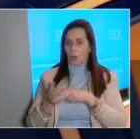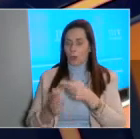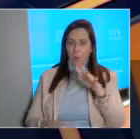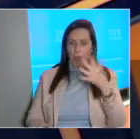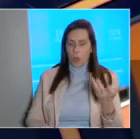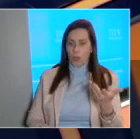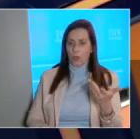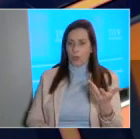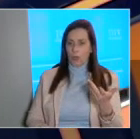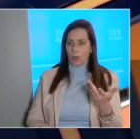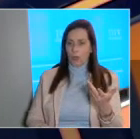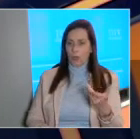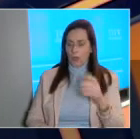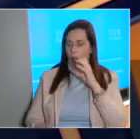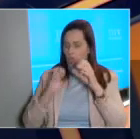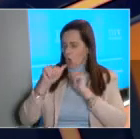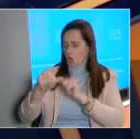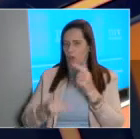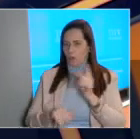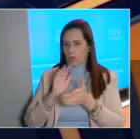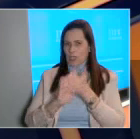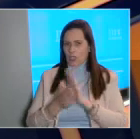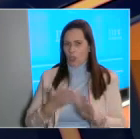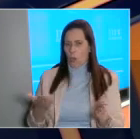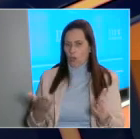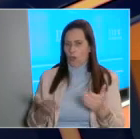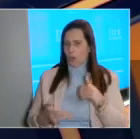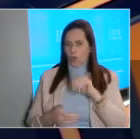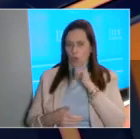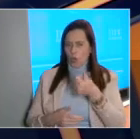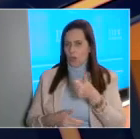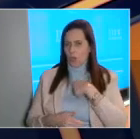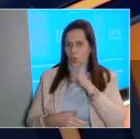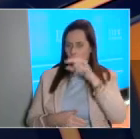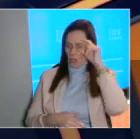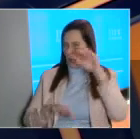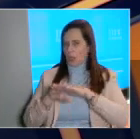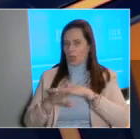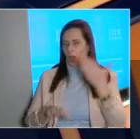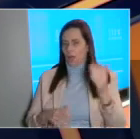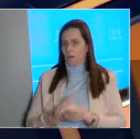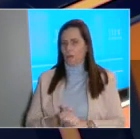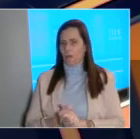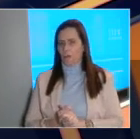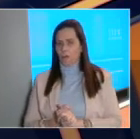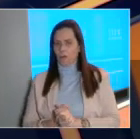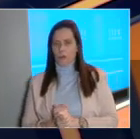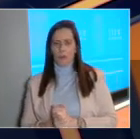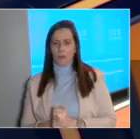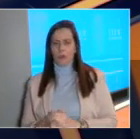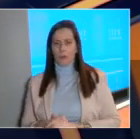בינוני, מאותרג על ידי התקשורת, ונטו זהו. מה את אומרת? אני לא רוצה את מי לגדעון סער, סליחה. אז מבחינתך כל